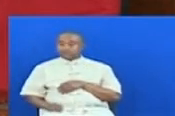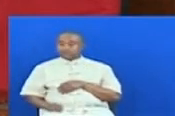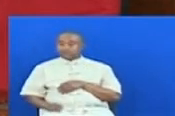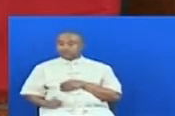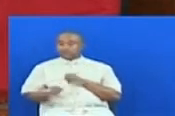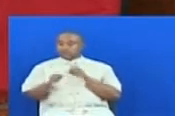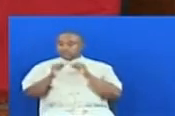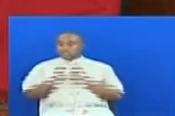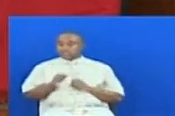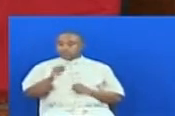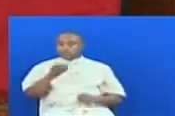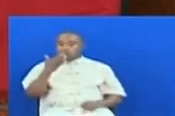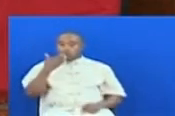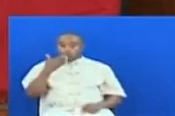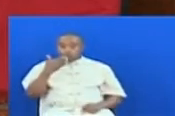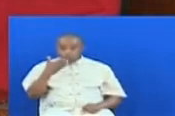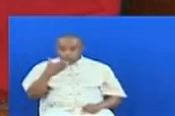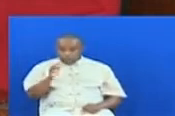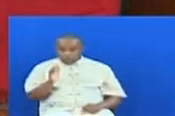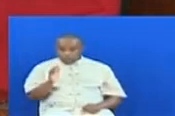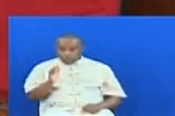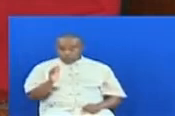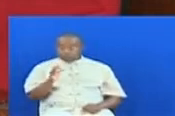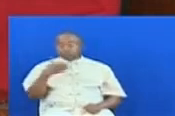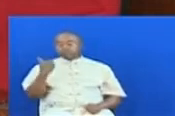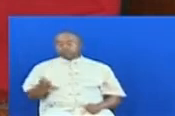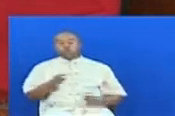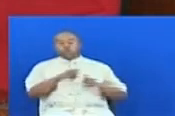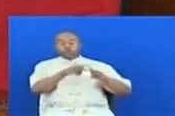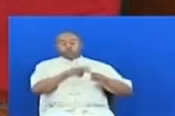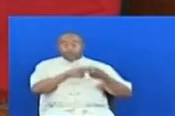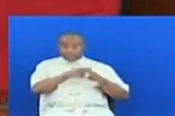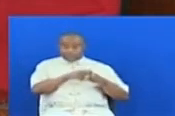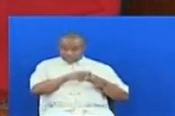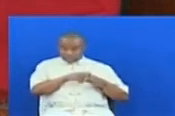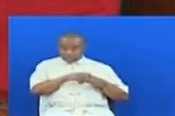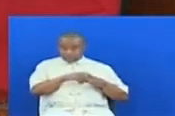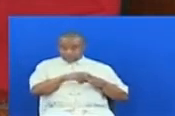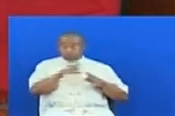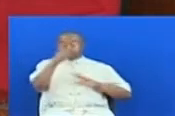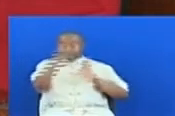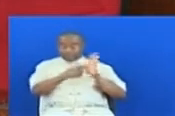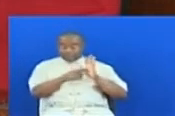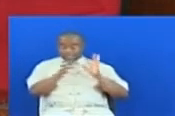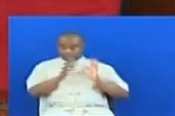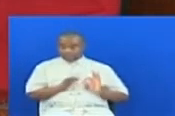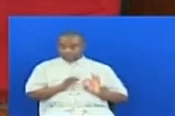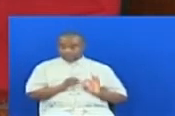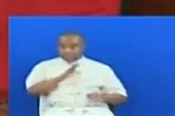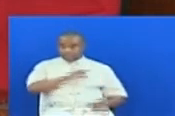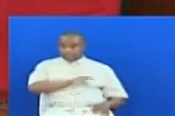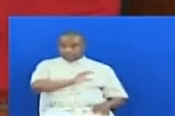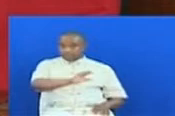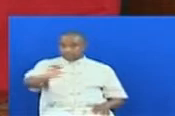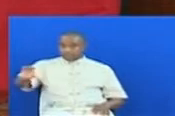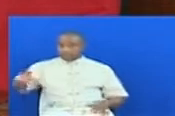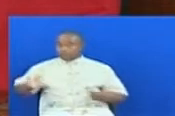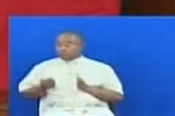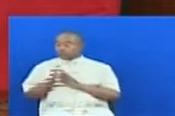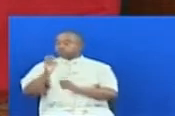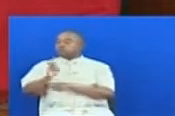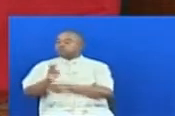wahandisi wenye sifa kwenye halmashauri zetu, ili fedha zinazopelekwa kwenye miradi hii iweze kusimamiwa